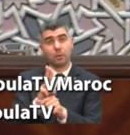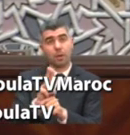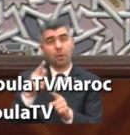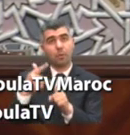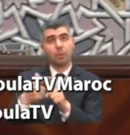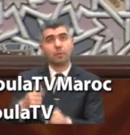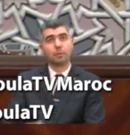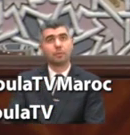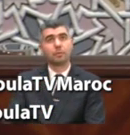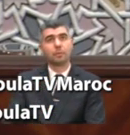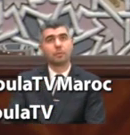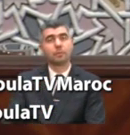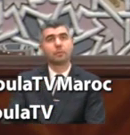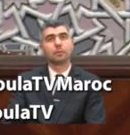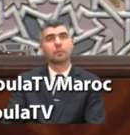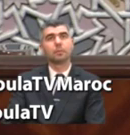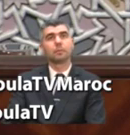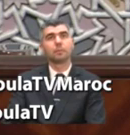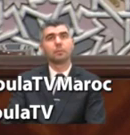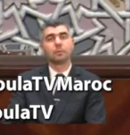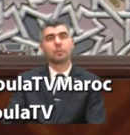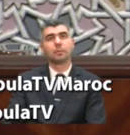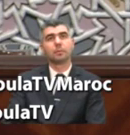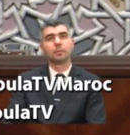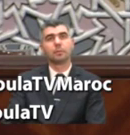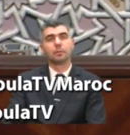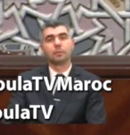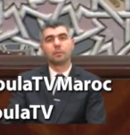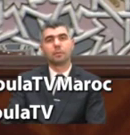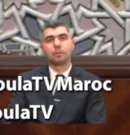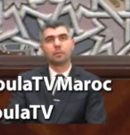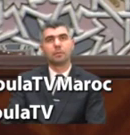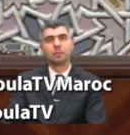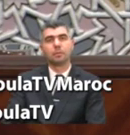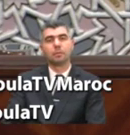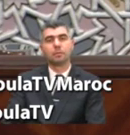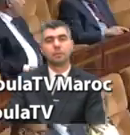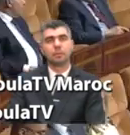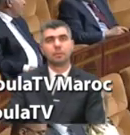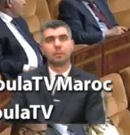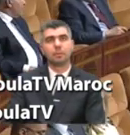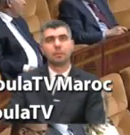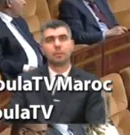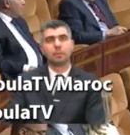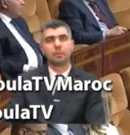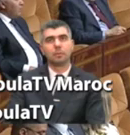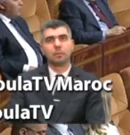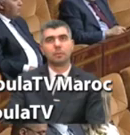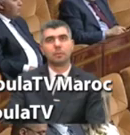تبقى، تعقيب الفريق فيما تبقى من الوقت؟ بضع ثواني. شكرا.